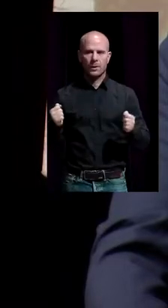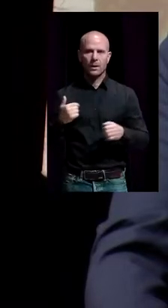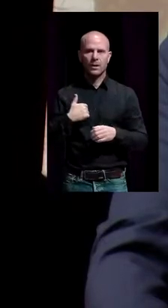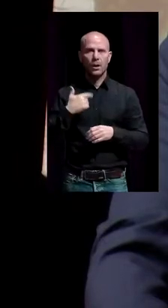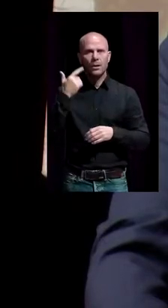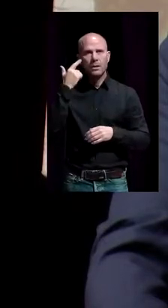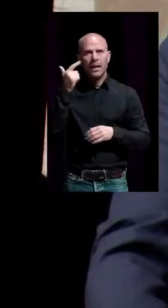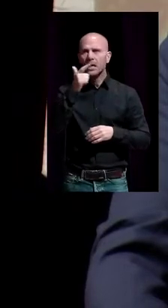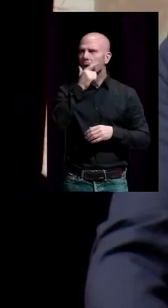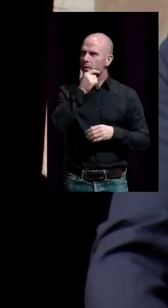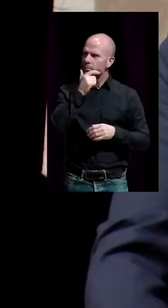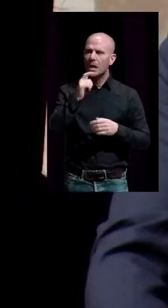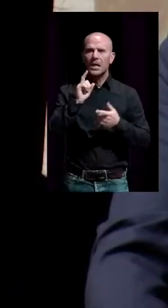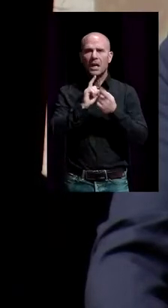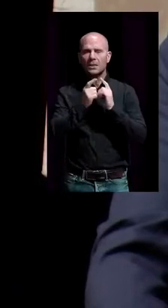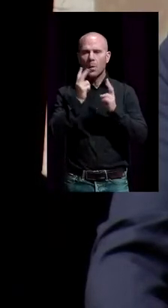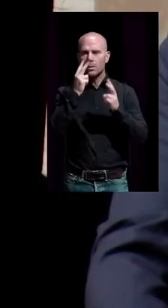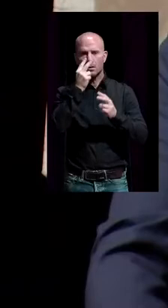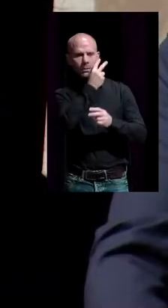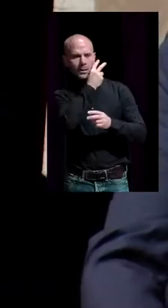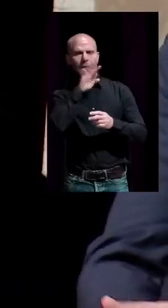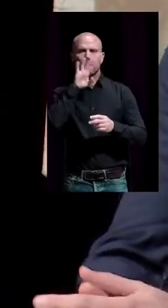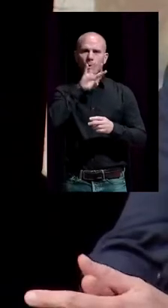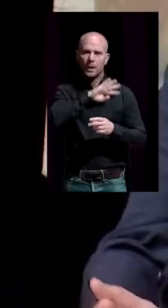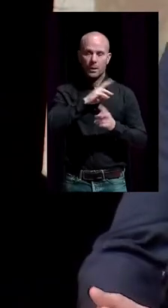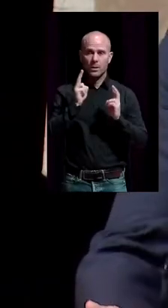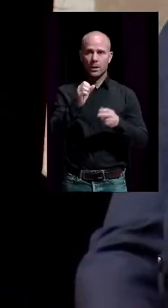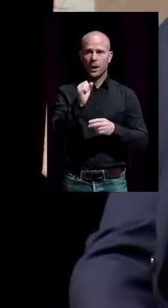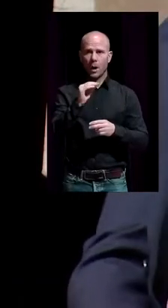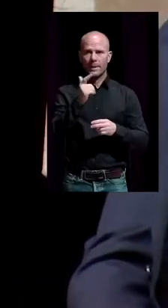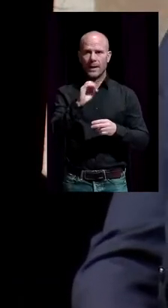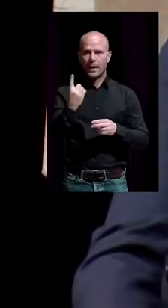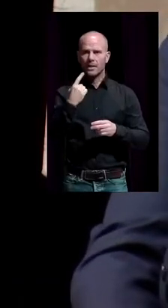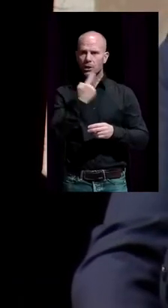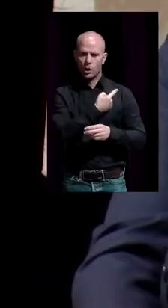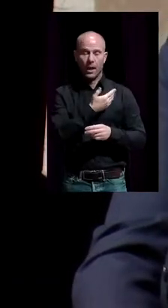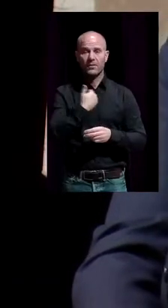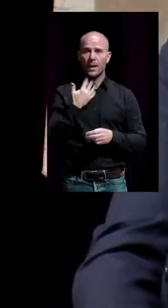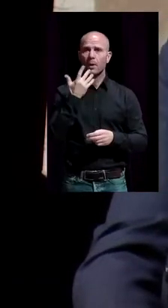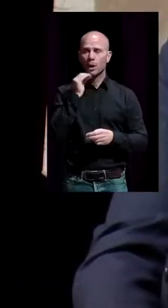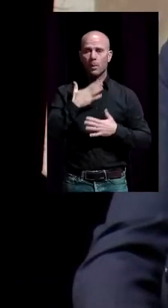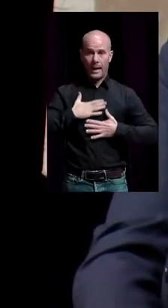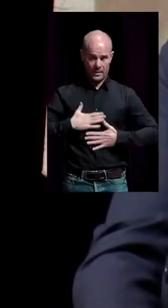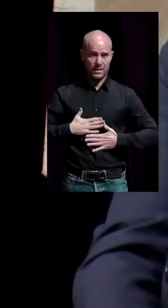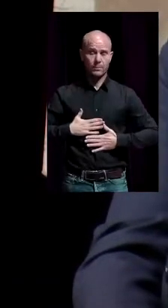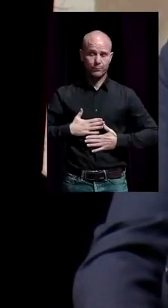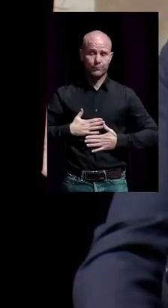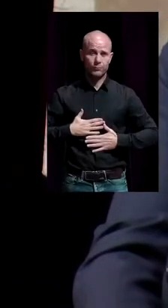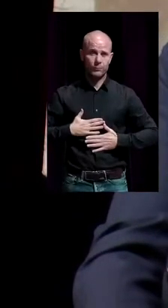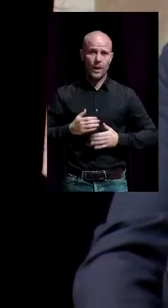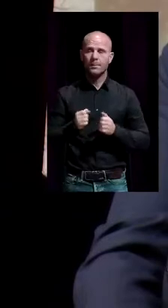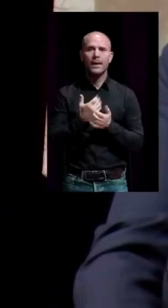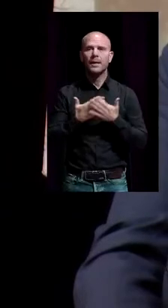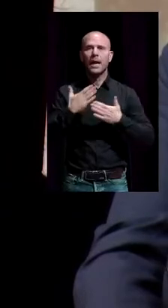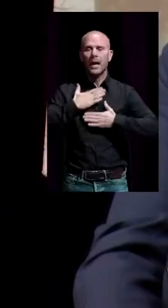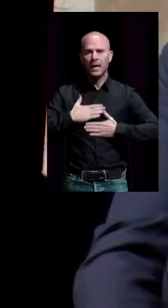kanske att se detta lite mer historiskt. Som Gabriel sa, vi pratar ju nu om hälsa. Men det är ju inte hälso-